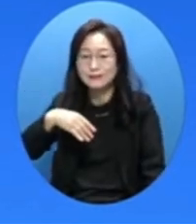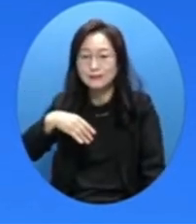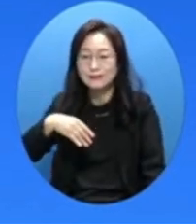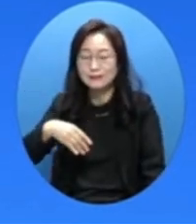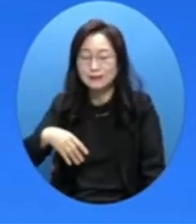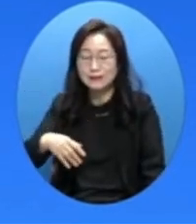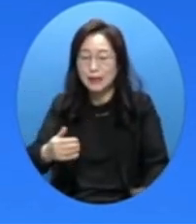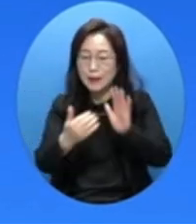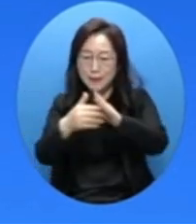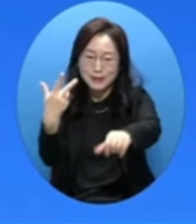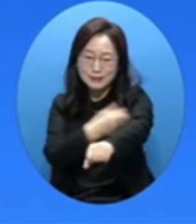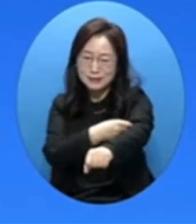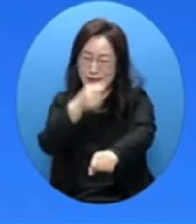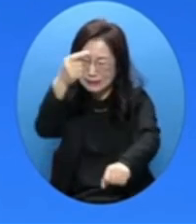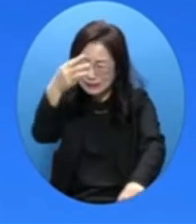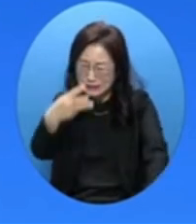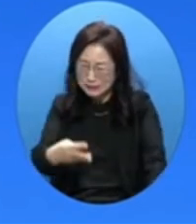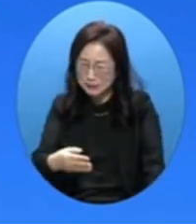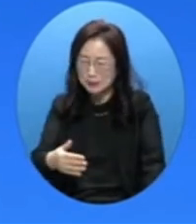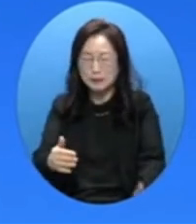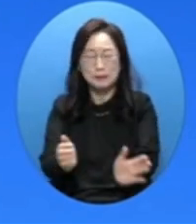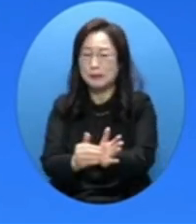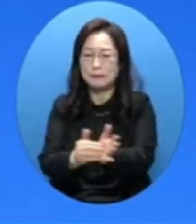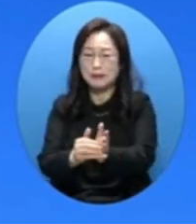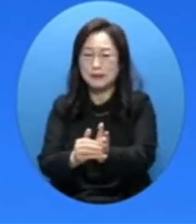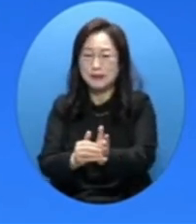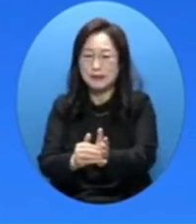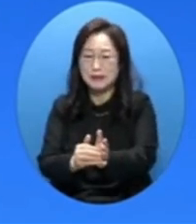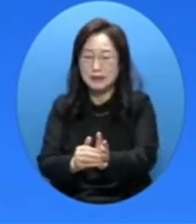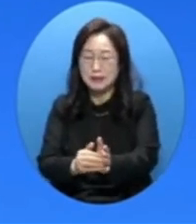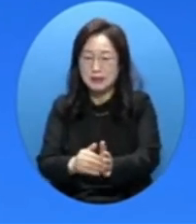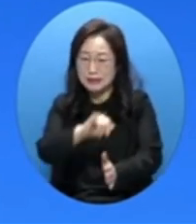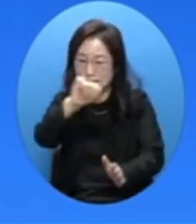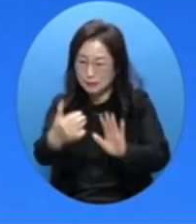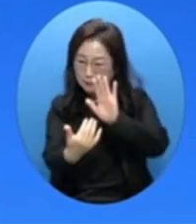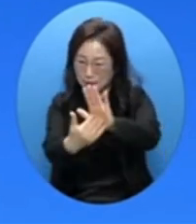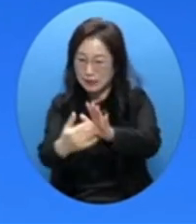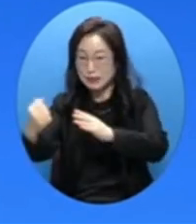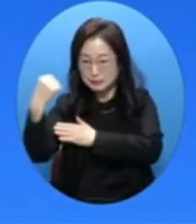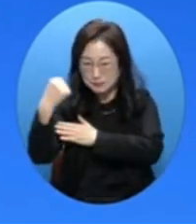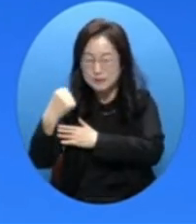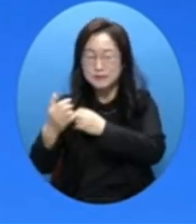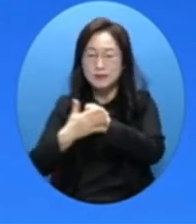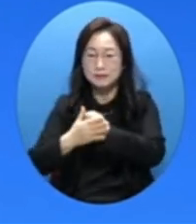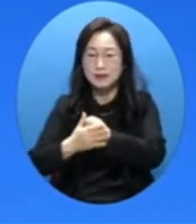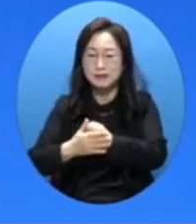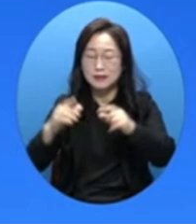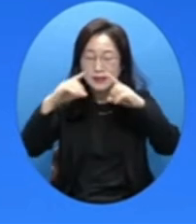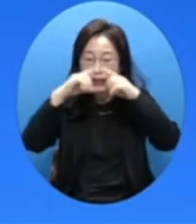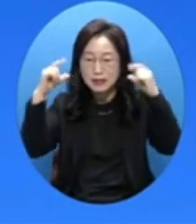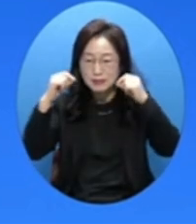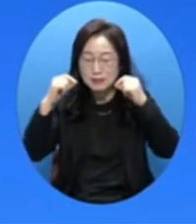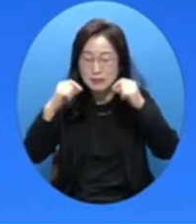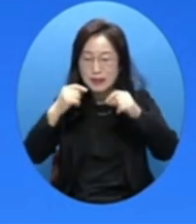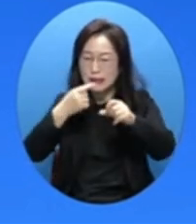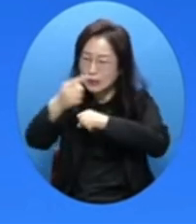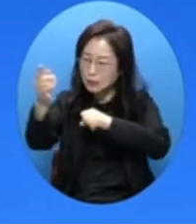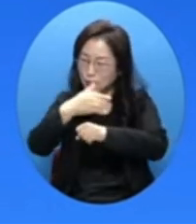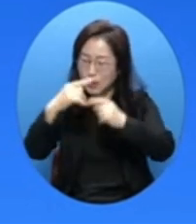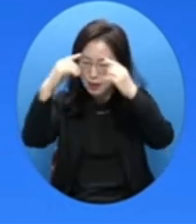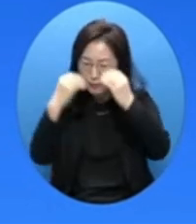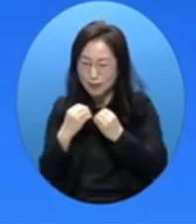백신도 여러 번 맞았고 면역도 생기고 했으니까 이제 새해부터는 좀 마스크도 풀고 일상적으로